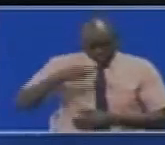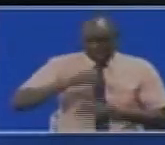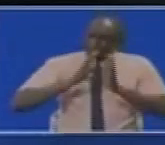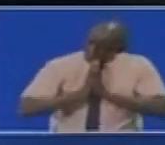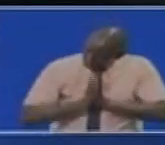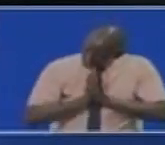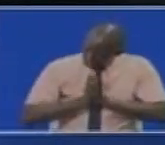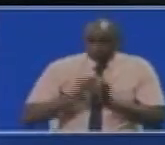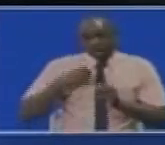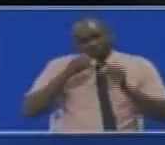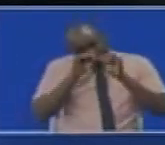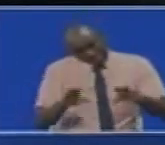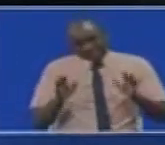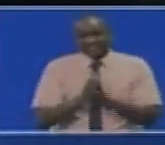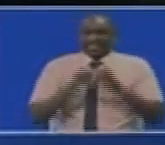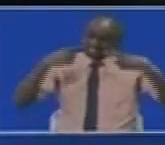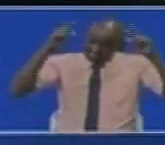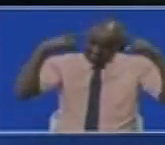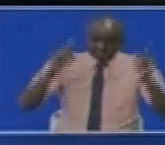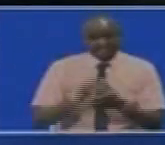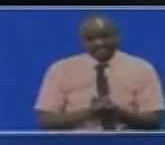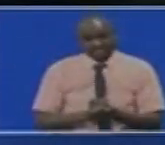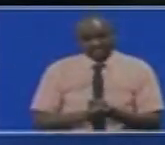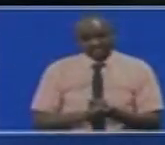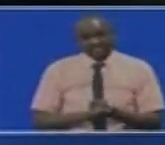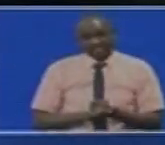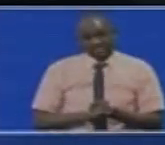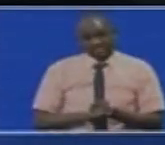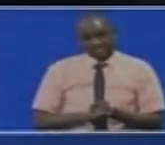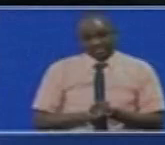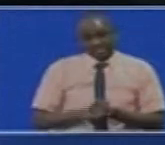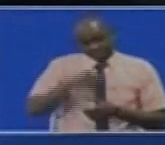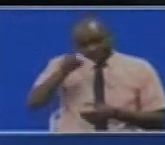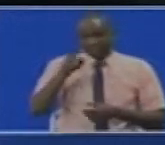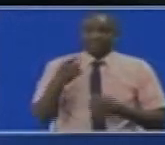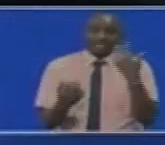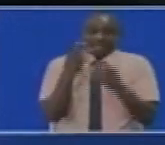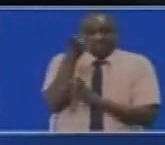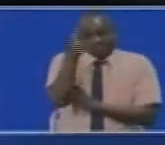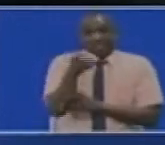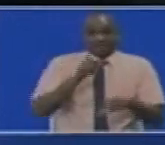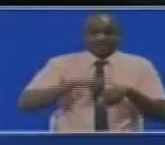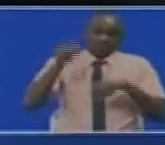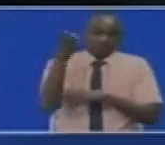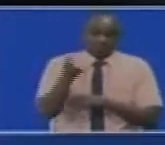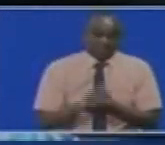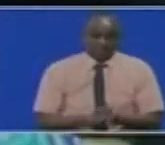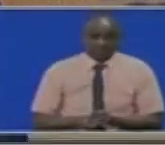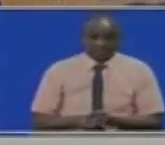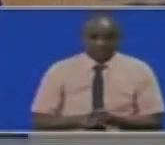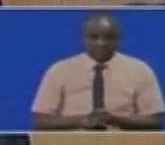Tuamuombea kheri, baraka na mafanikio katika akhera yake huko anakokwenda.